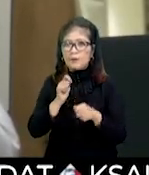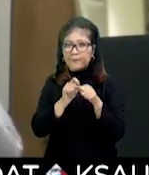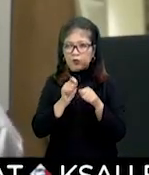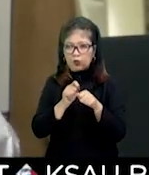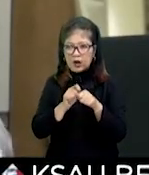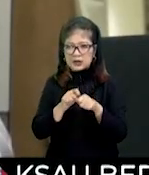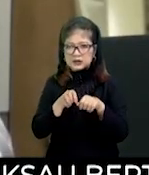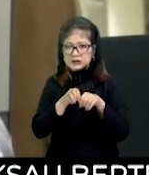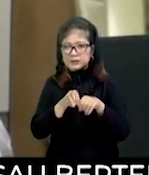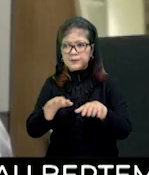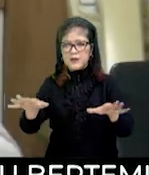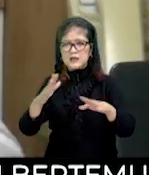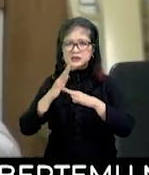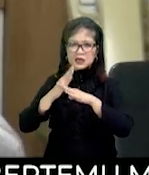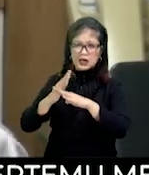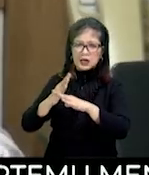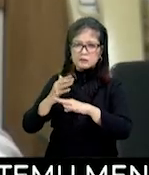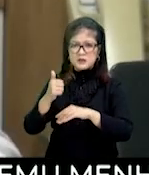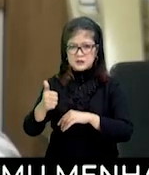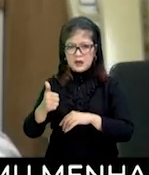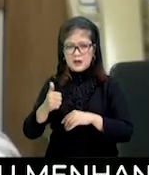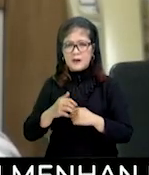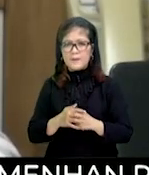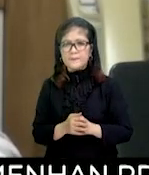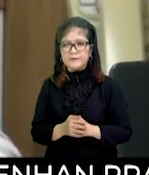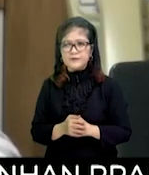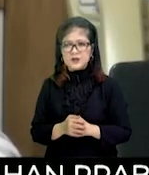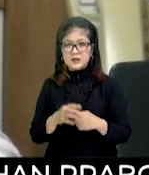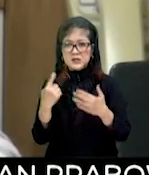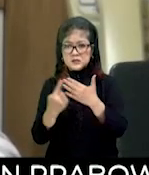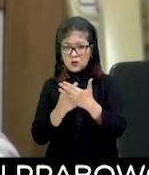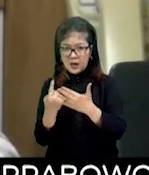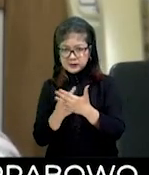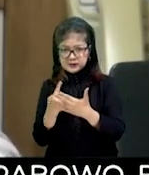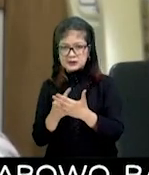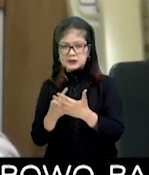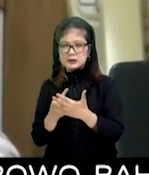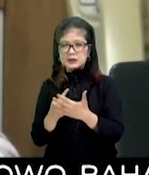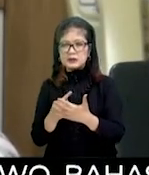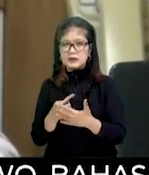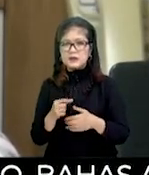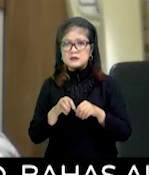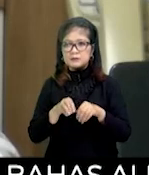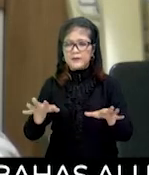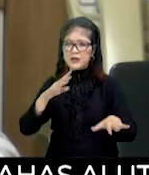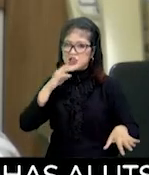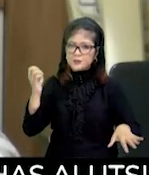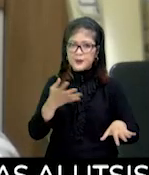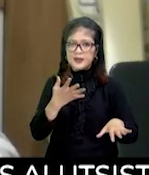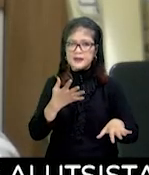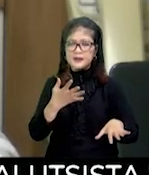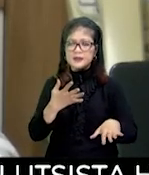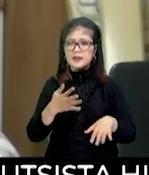agar tidak terjadi penularan yang lebih. Kita isolasi, karantina betul karena penyebarannya yang sangat cepat, ya. Walaupun